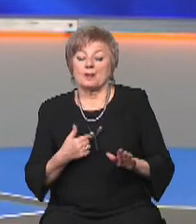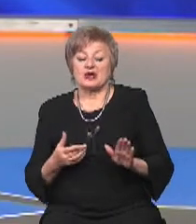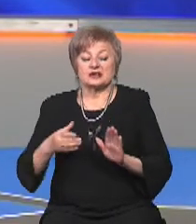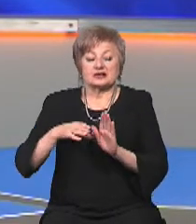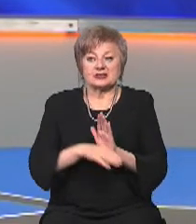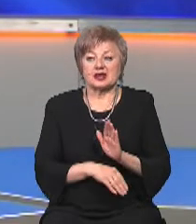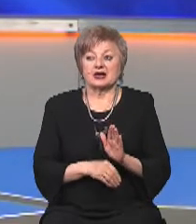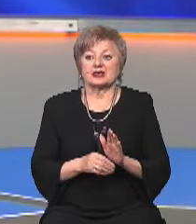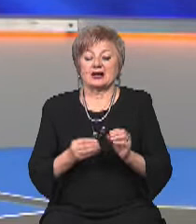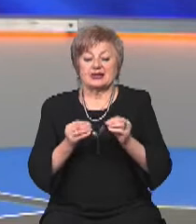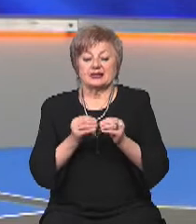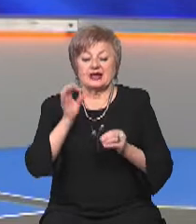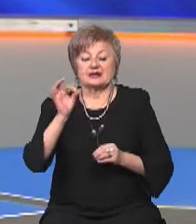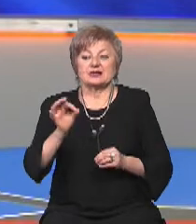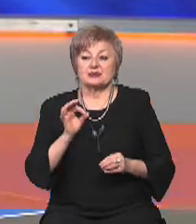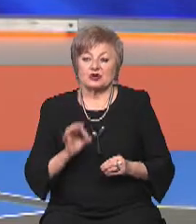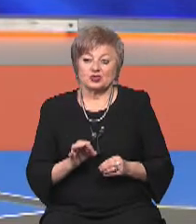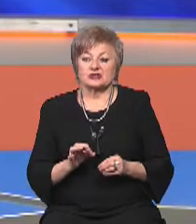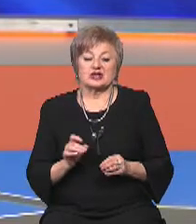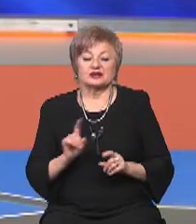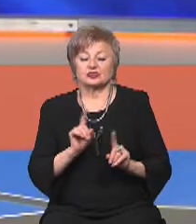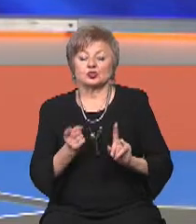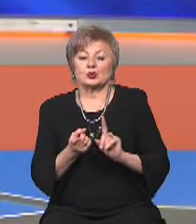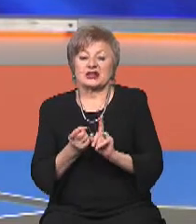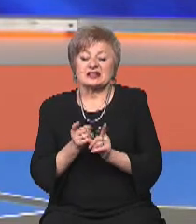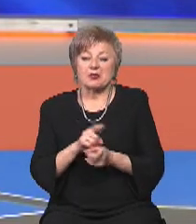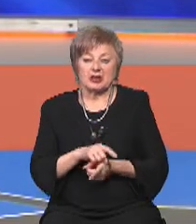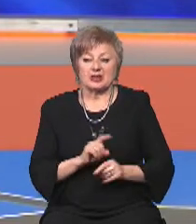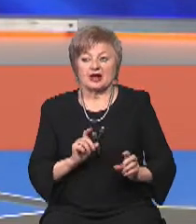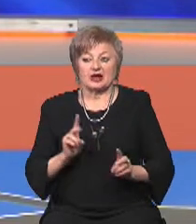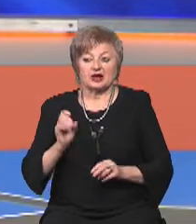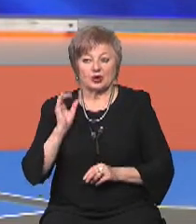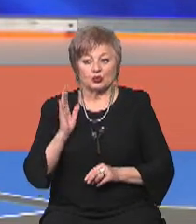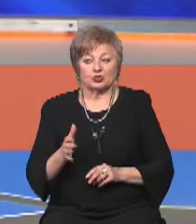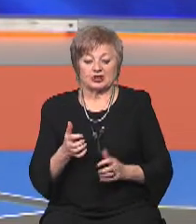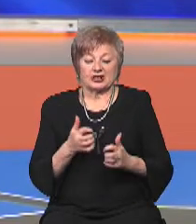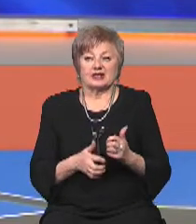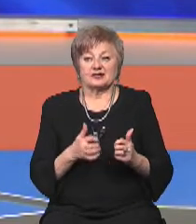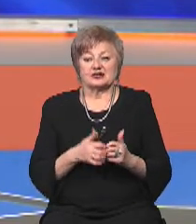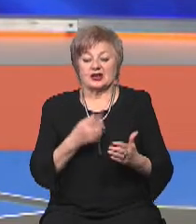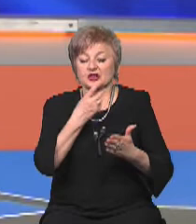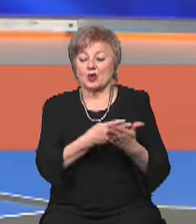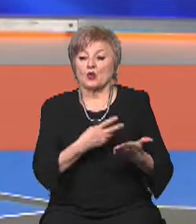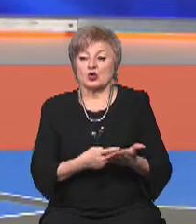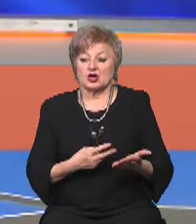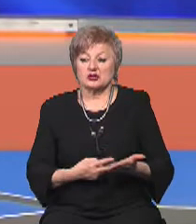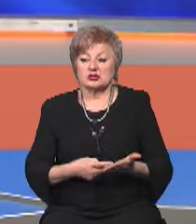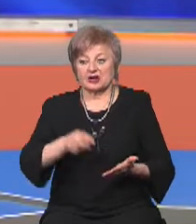цьогоріч 10% на інфляційні зміни, тому що середній показник Держстату